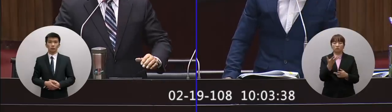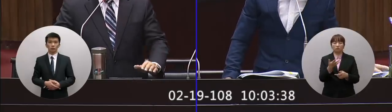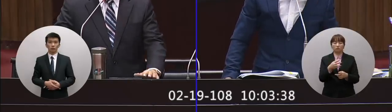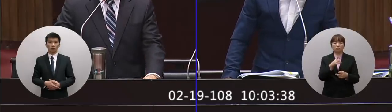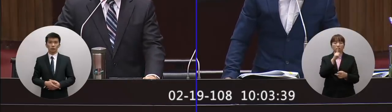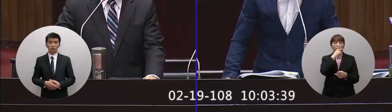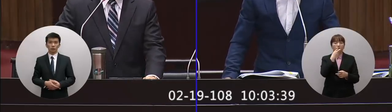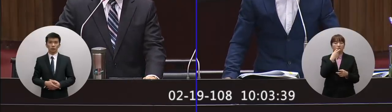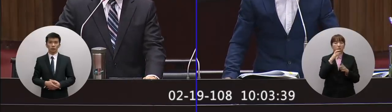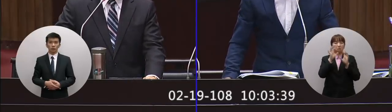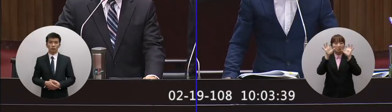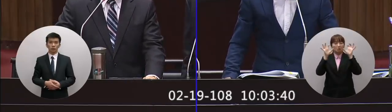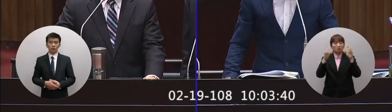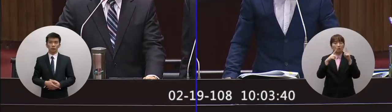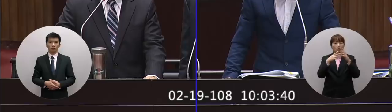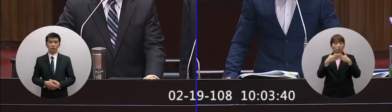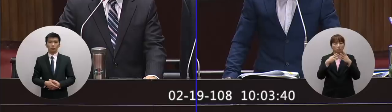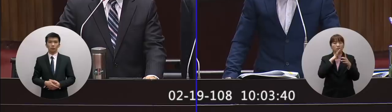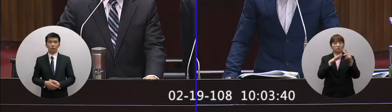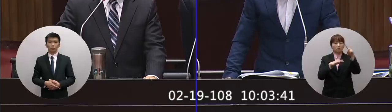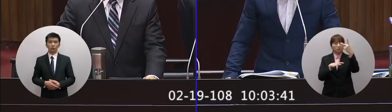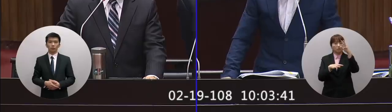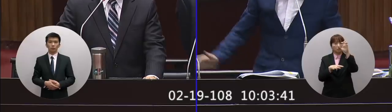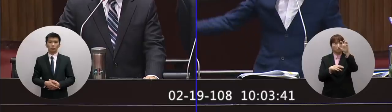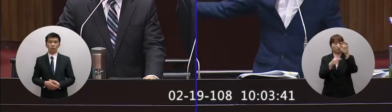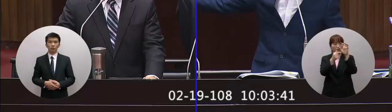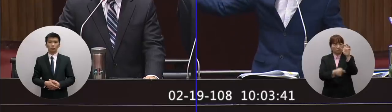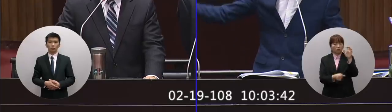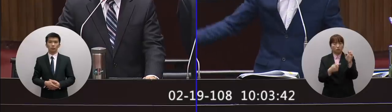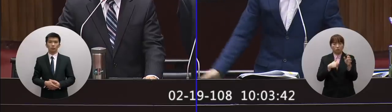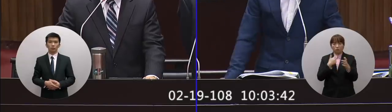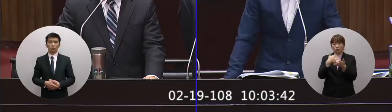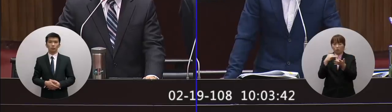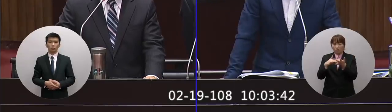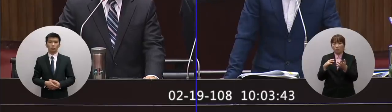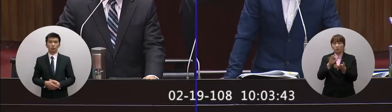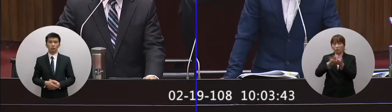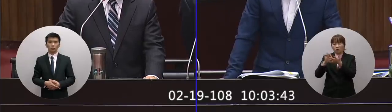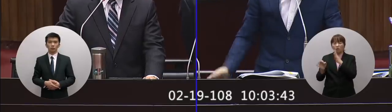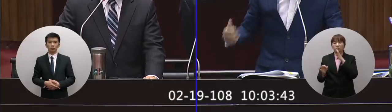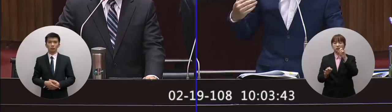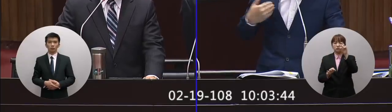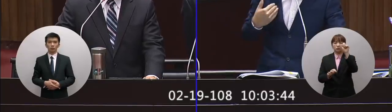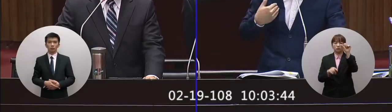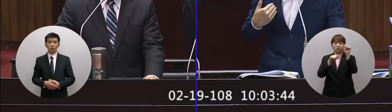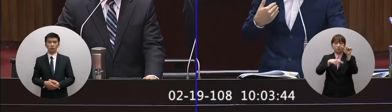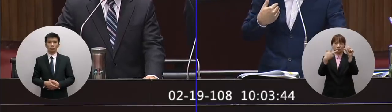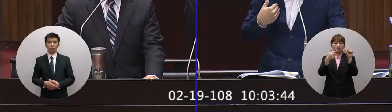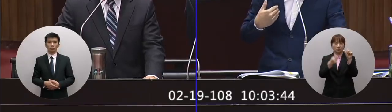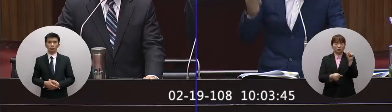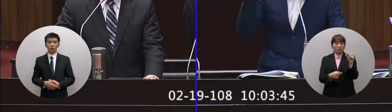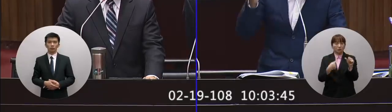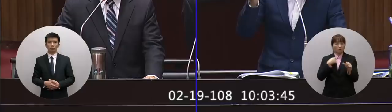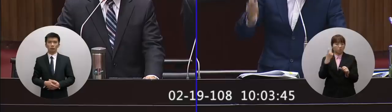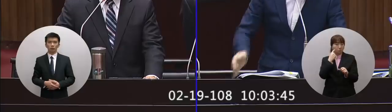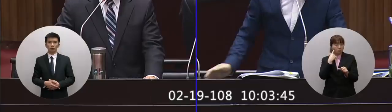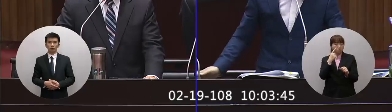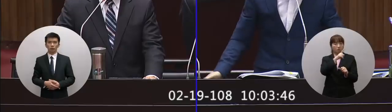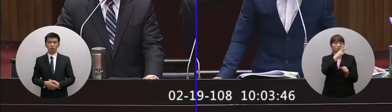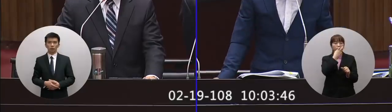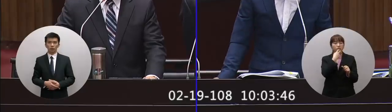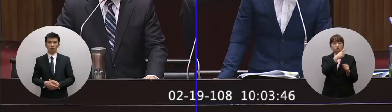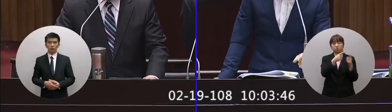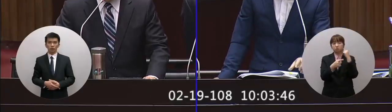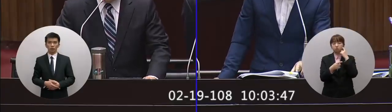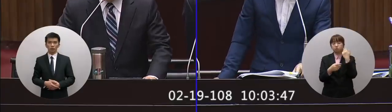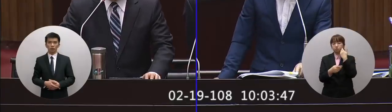行还要继续恐吓老百姓说要288亿吗？啊，我算出来是15.7亿，那是我在说谎，还是央行在说